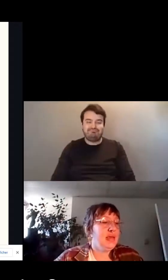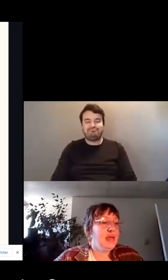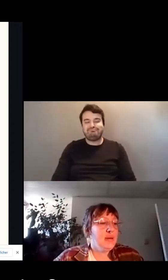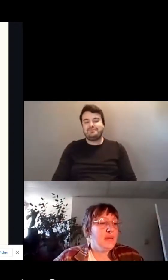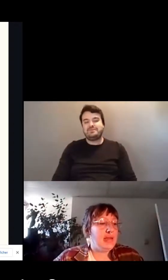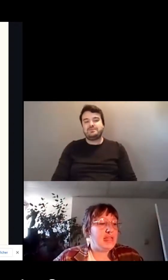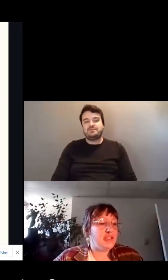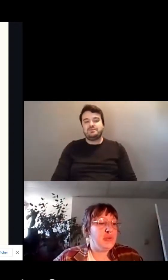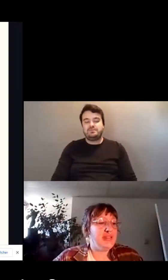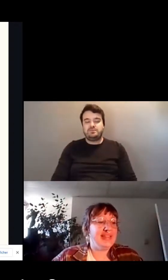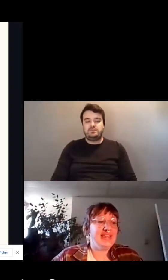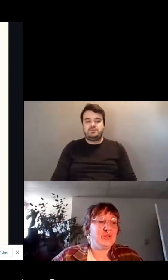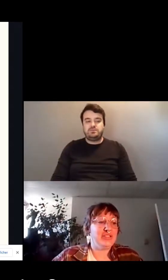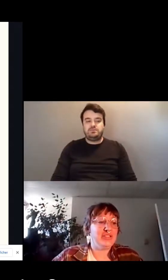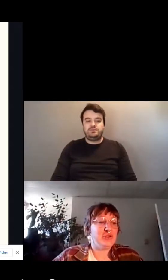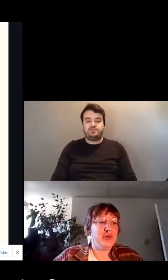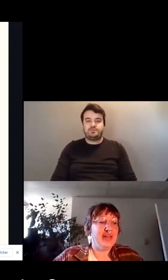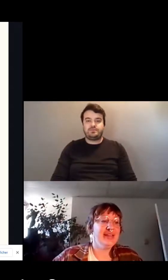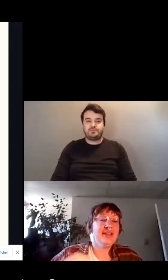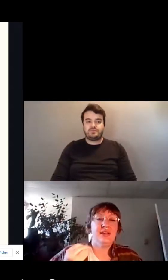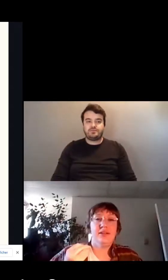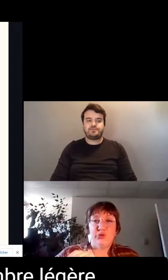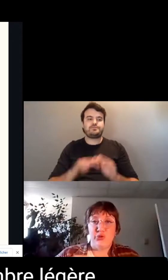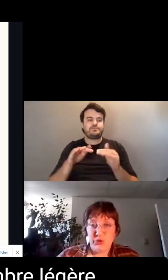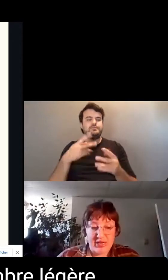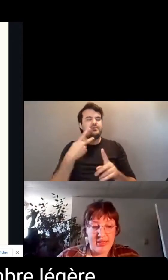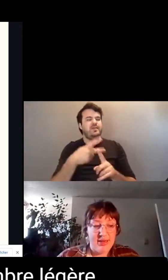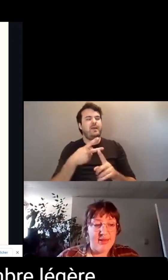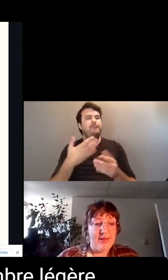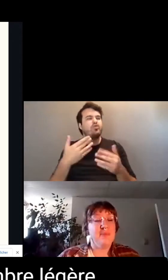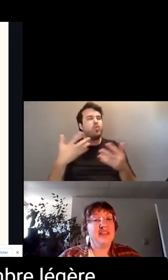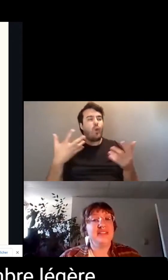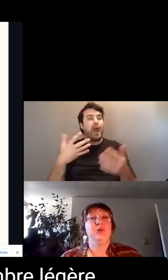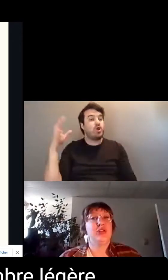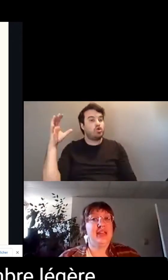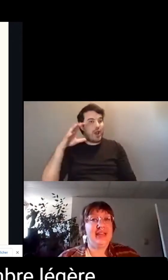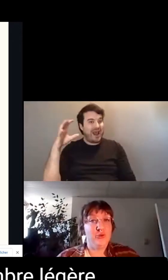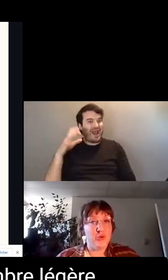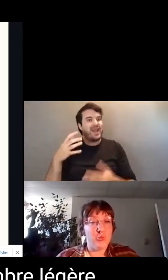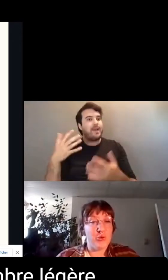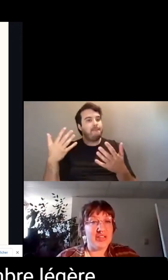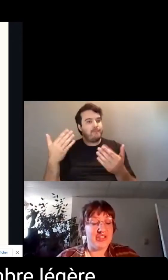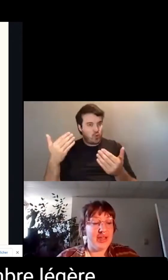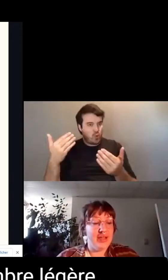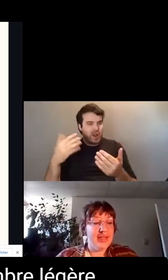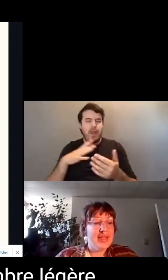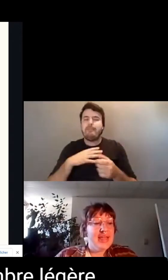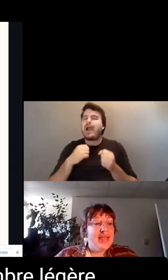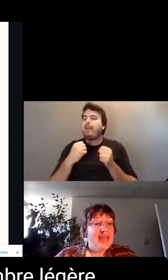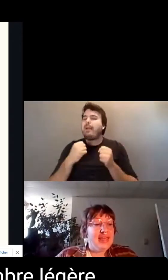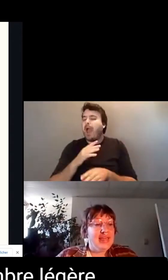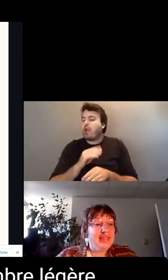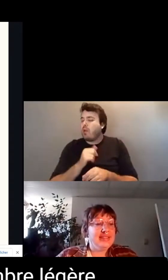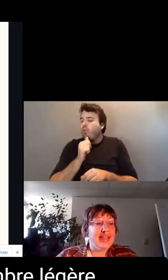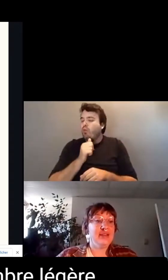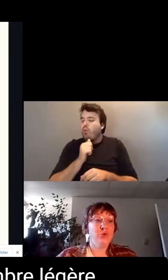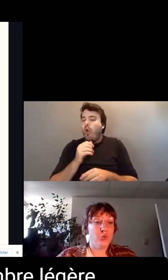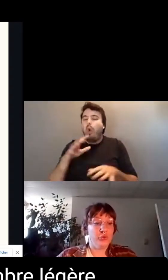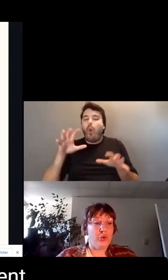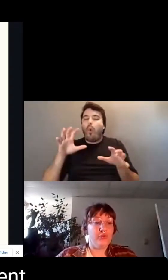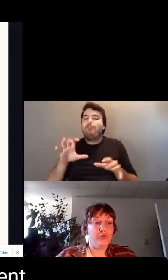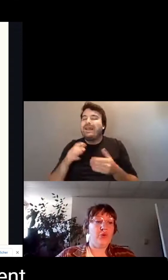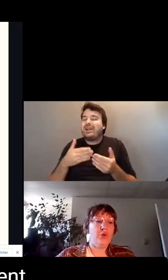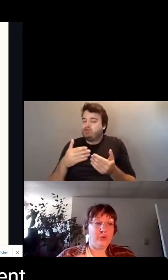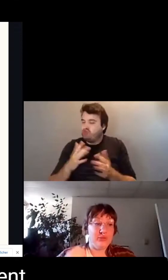Et par la suite, quels sont ses besoins? Du soleil, mais ça peut tolérer une ombre légère et ça l'aime